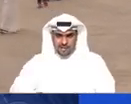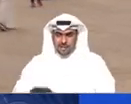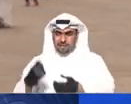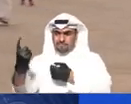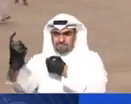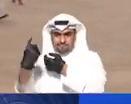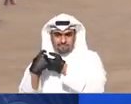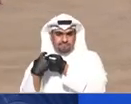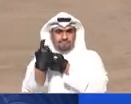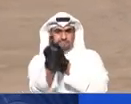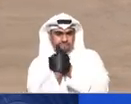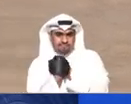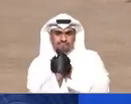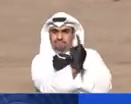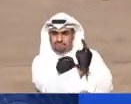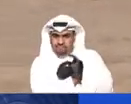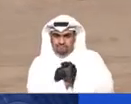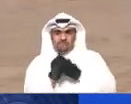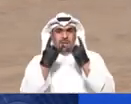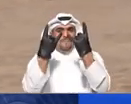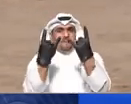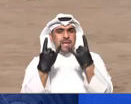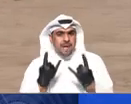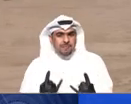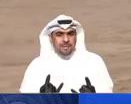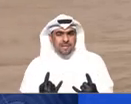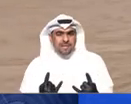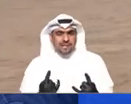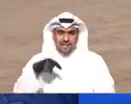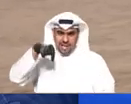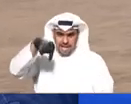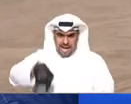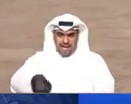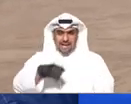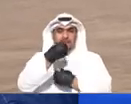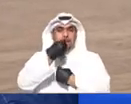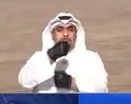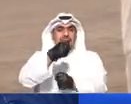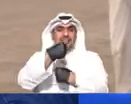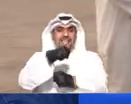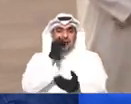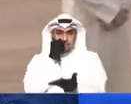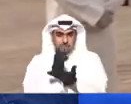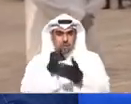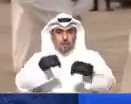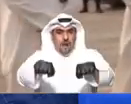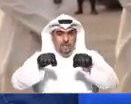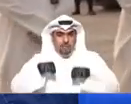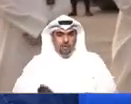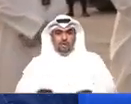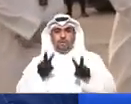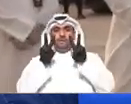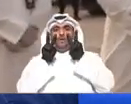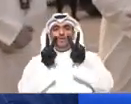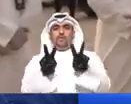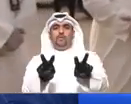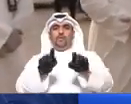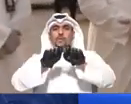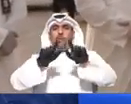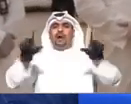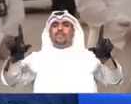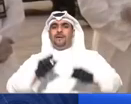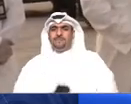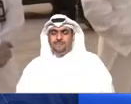عندنا بالمحافظات متواجدين حتى يشوفون ويتابعون الآلية اللي راح تستخدم فيها عملية التعقيم اليوم إن شاء الله. مهندس محمد، استغلالكم